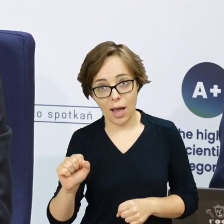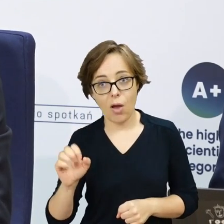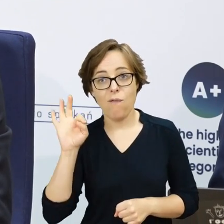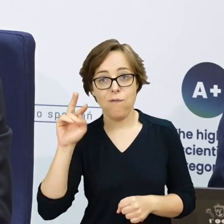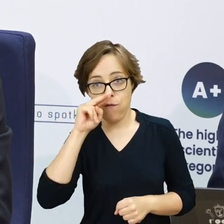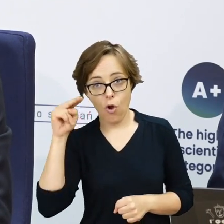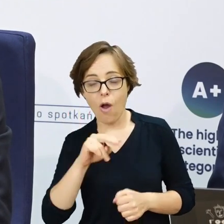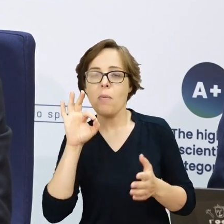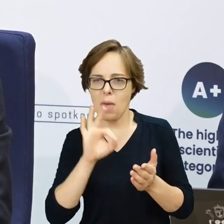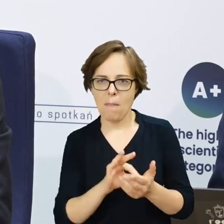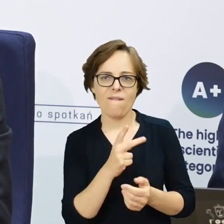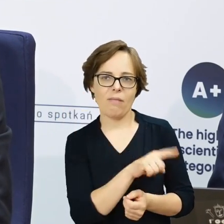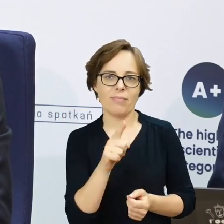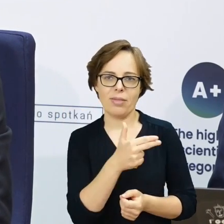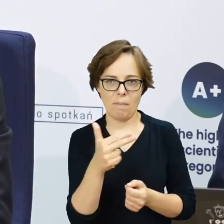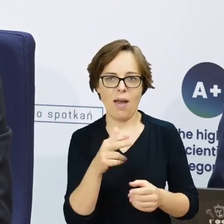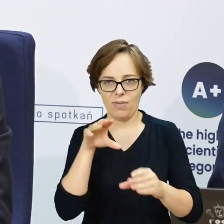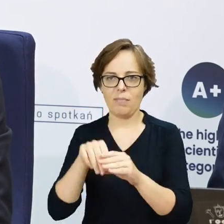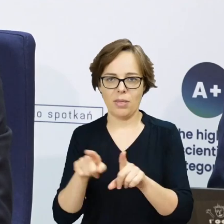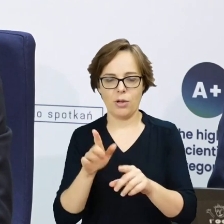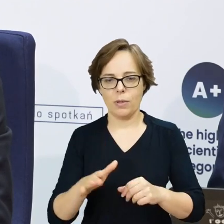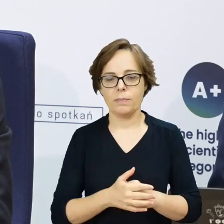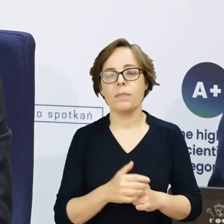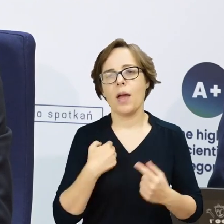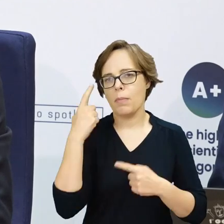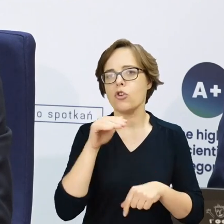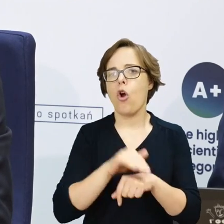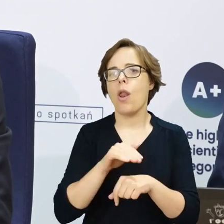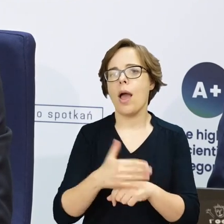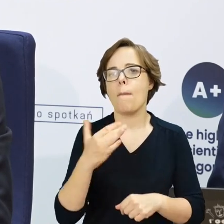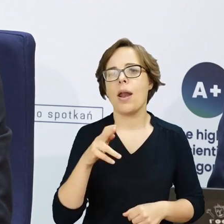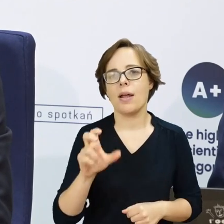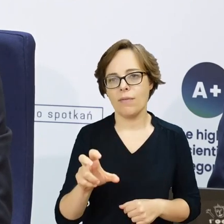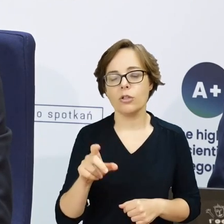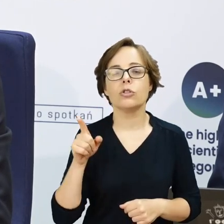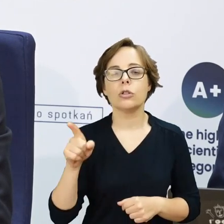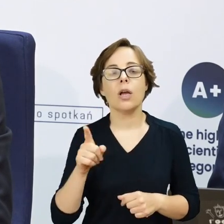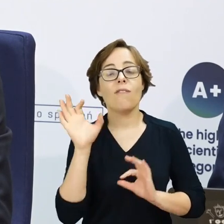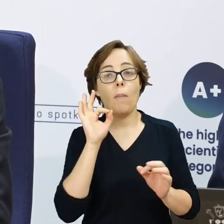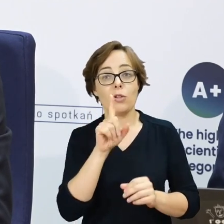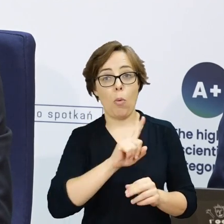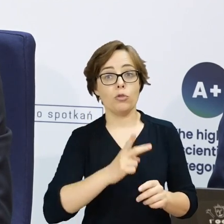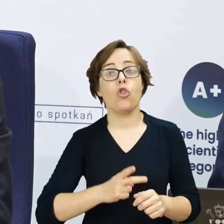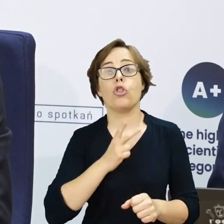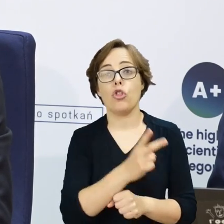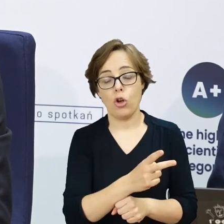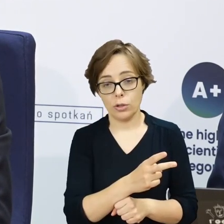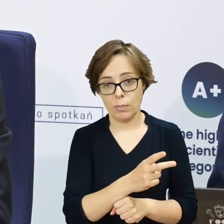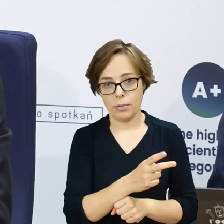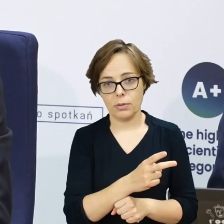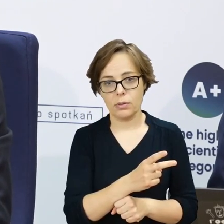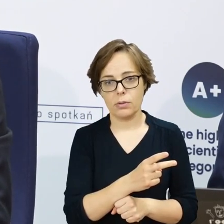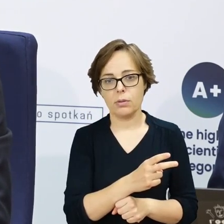wątki. Zakładam, że dla kolegi Markiewicza dostęp do informacji publicznej rozpoznawany przed